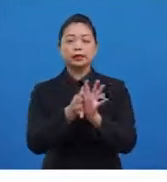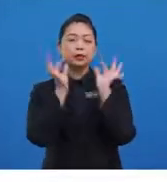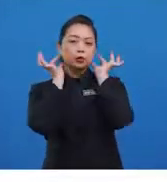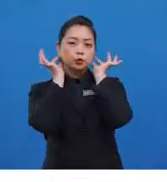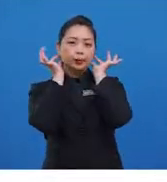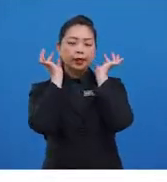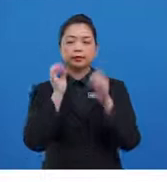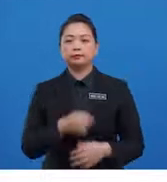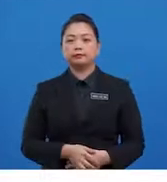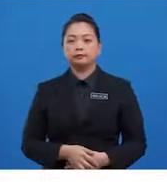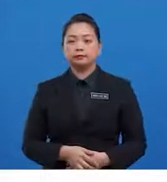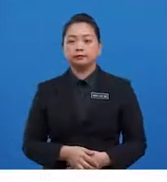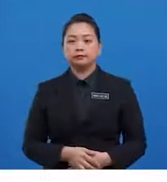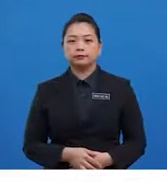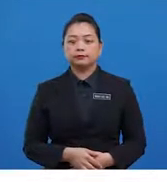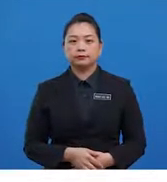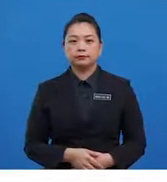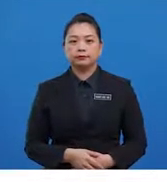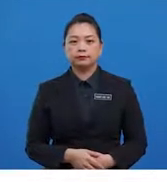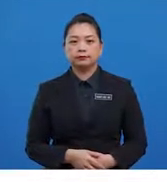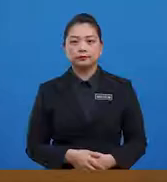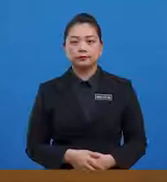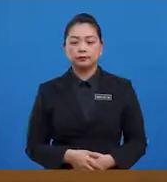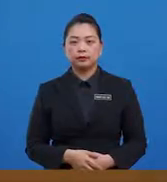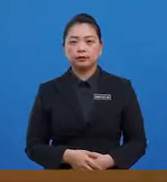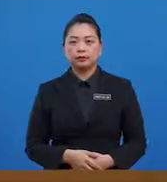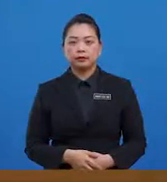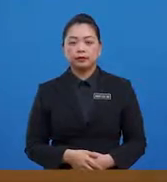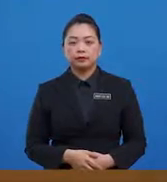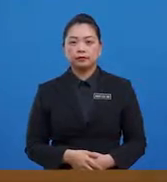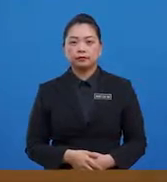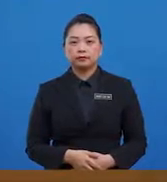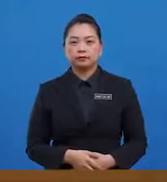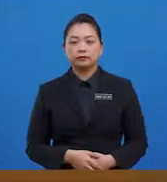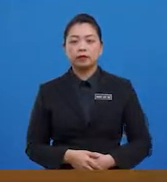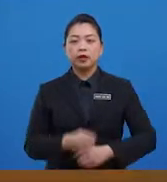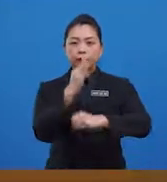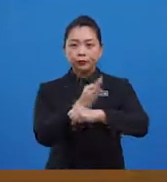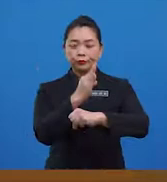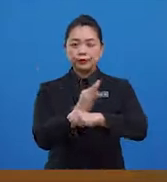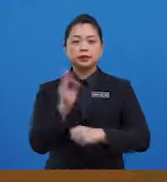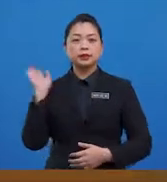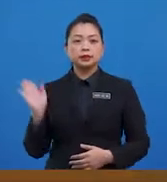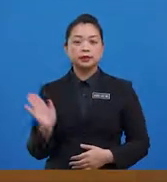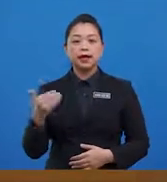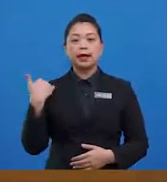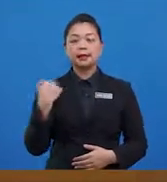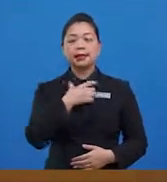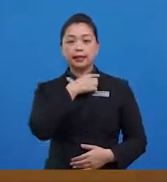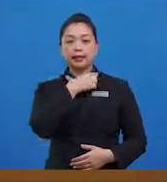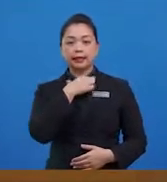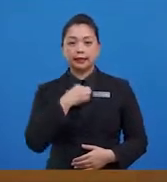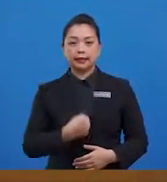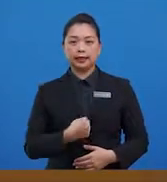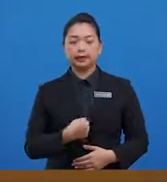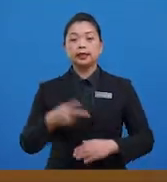kerongsang dan kerabu. Murid-murid, Fungsi kalung diraja ialah rantai